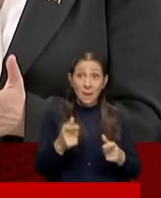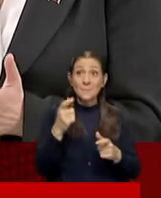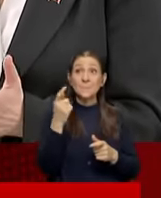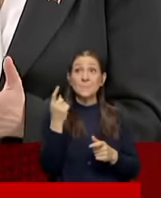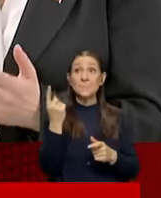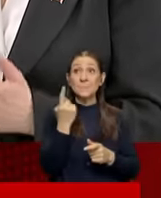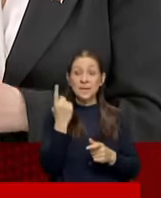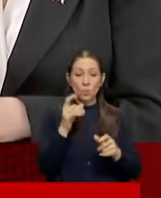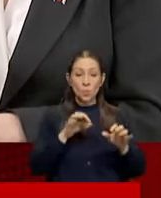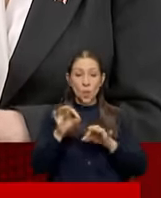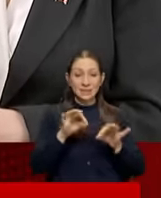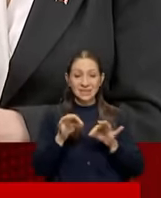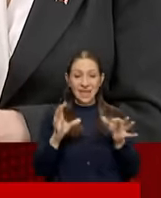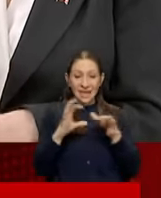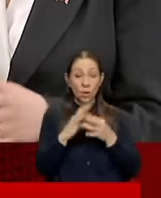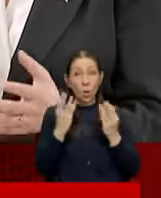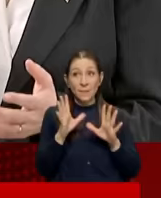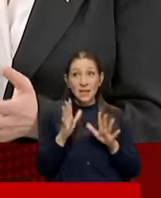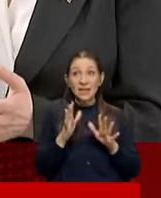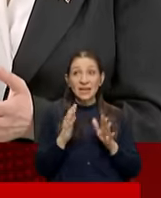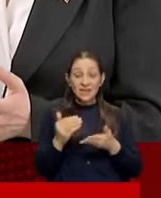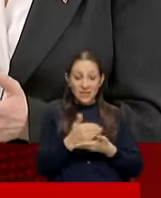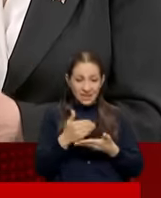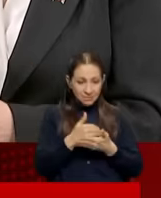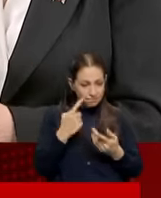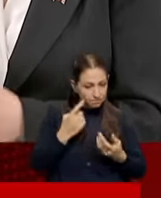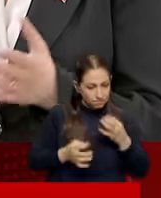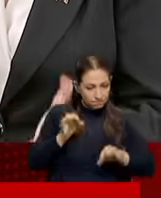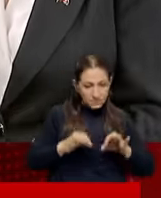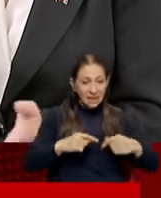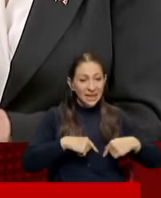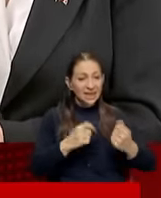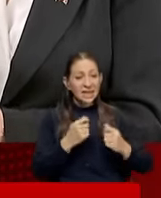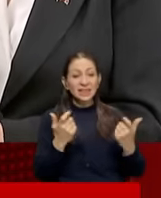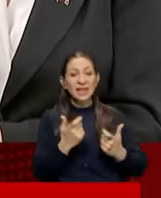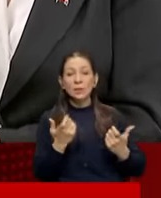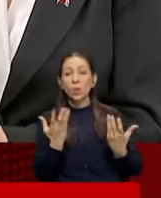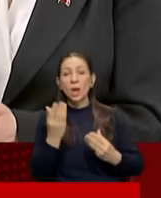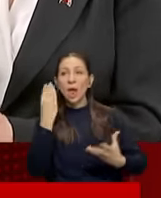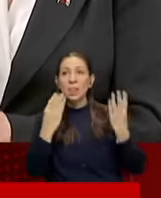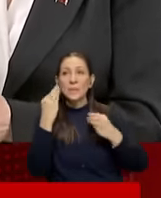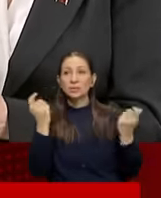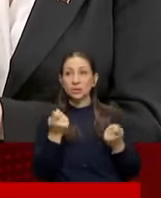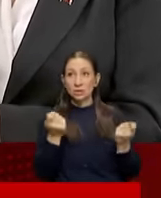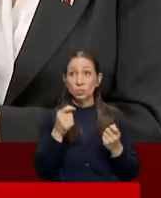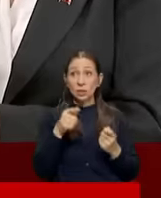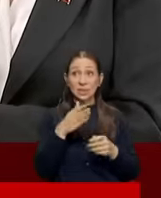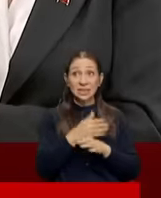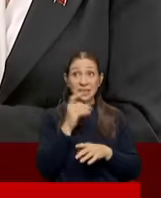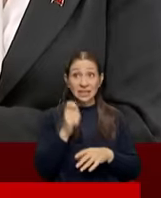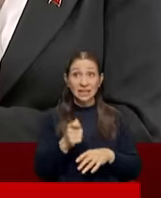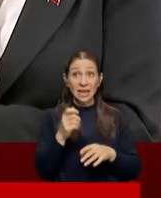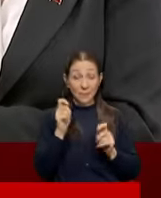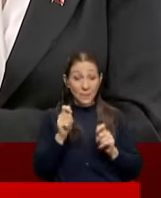Eee Hani mühendis olmakla da ilgili olabilir verisel gittik Eee kırgınlıkların nerede olduğunu anlamaya çalıştık Bunları gerçekten